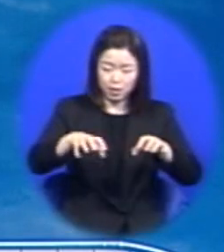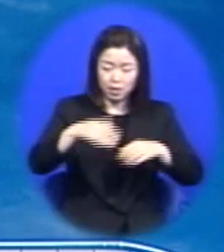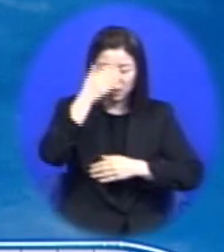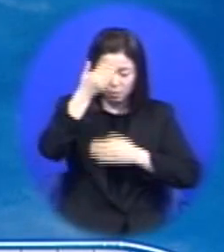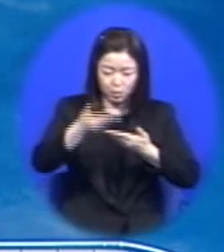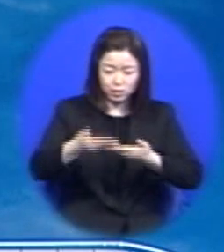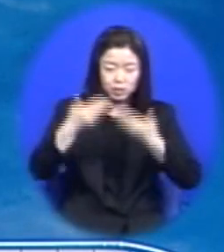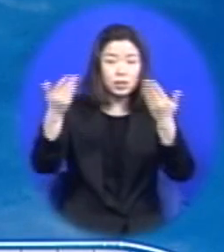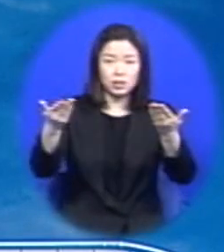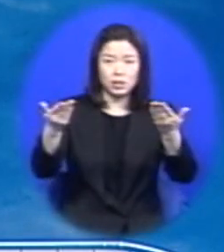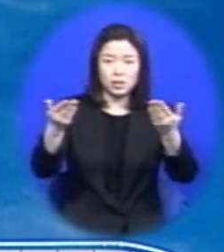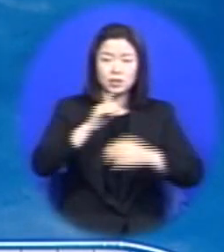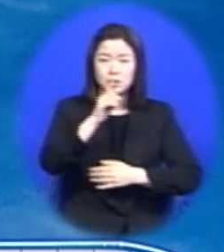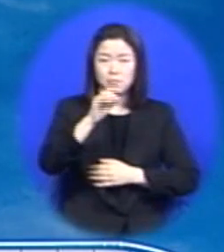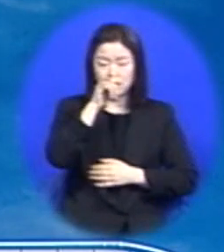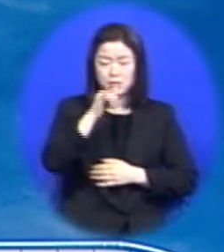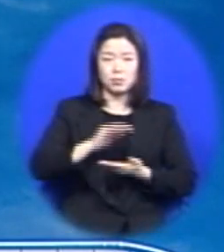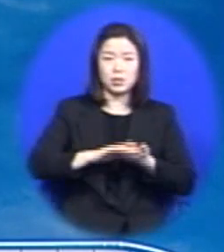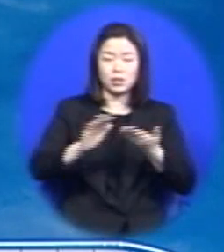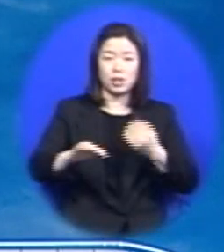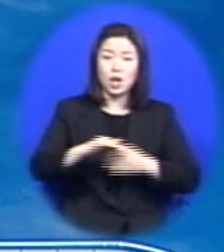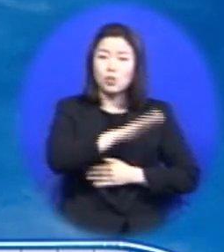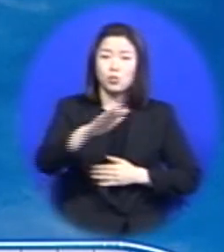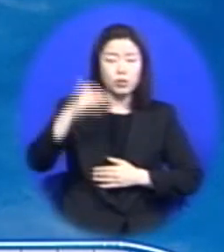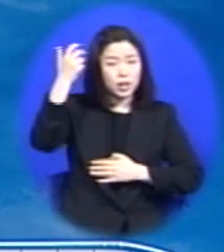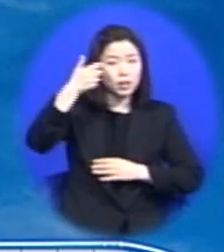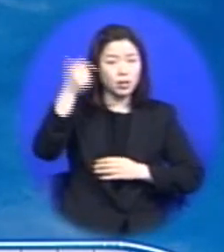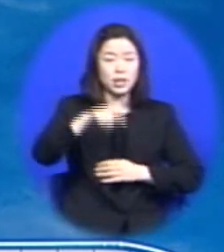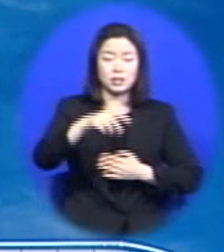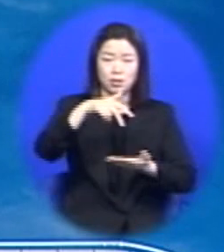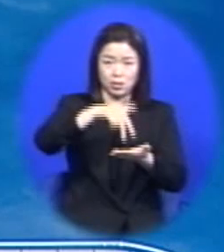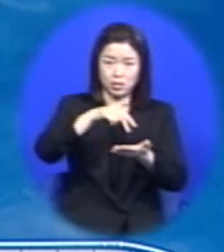우리 영이 지금 그런 상태에 있습니다.